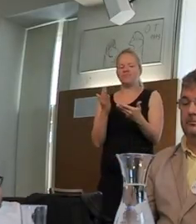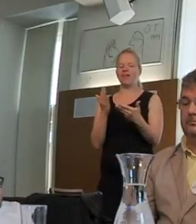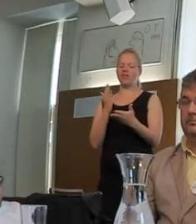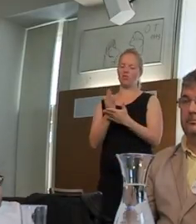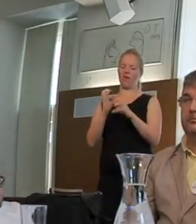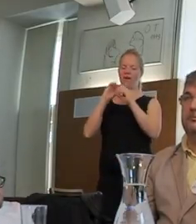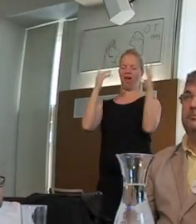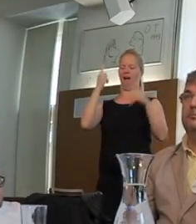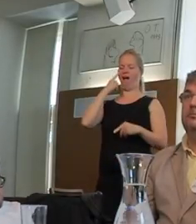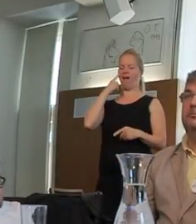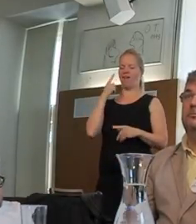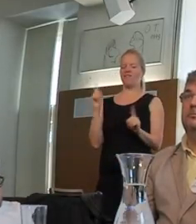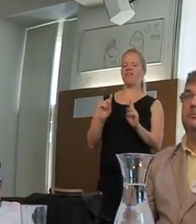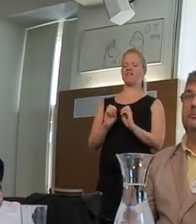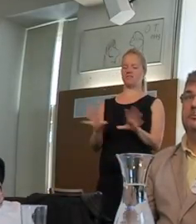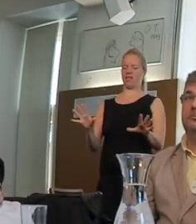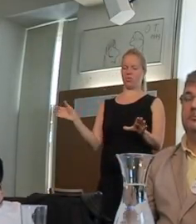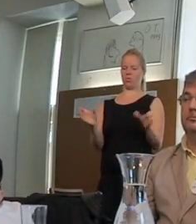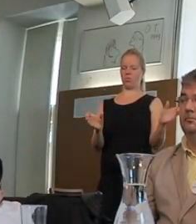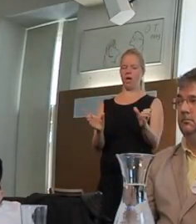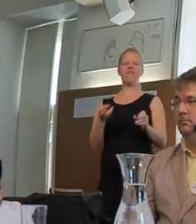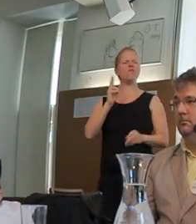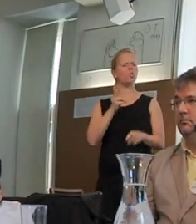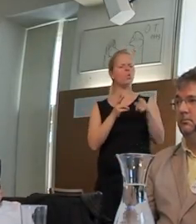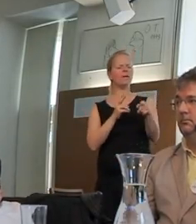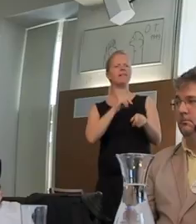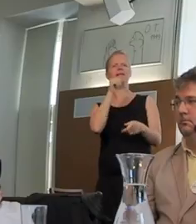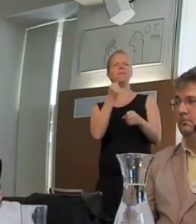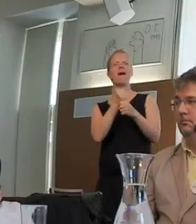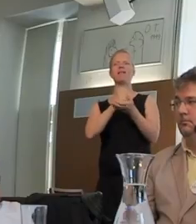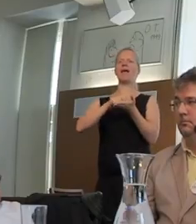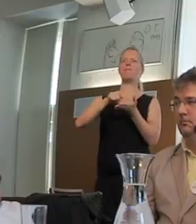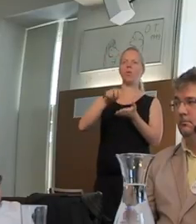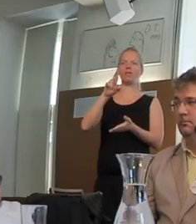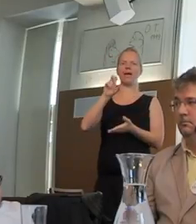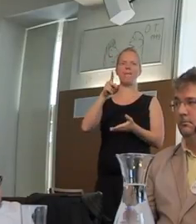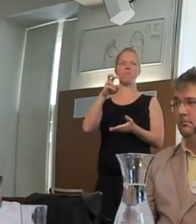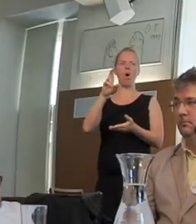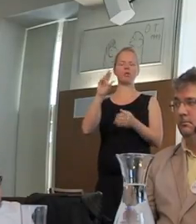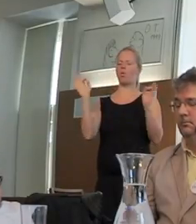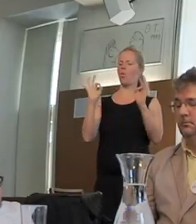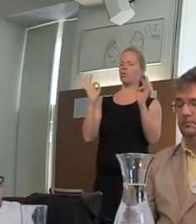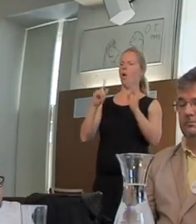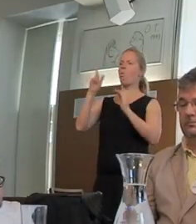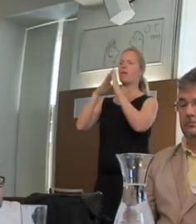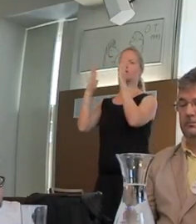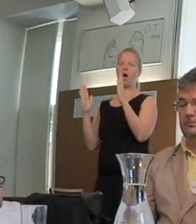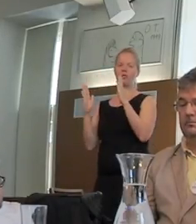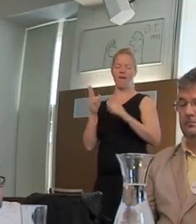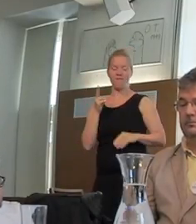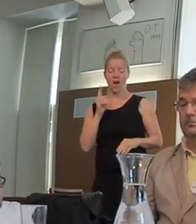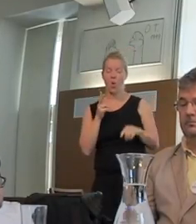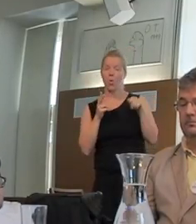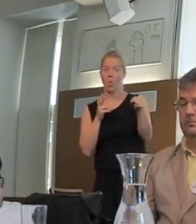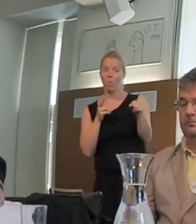herangezogen werden. Warum macht er nicht Report? Warum macht er nicht Hohes Haus? Sondern warum muss